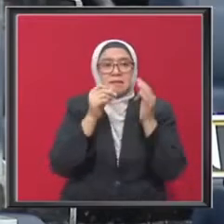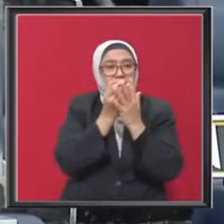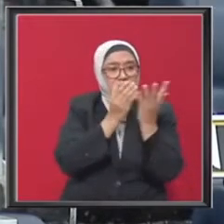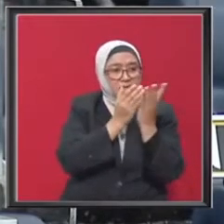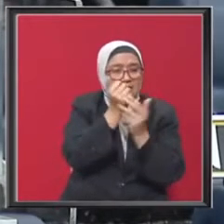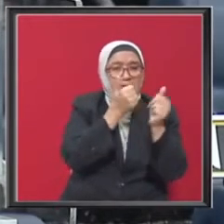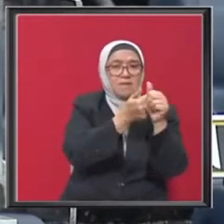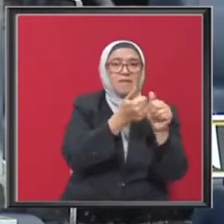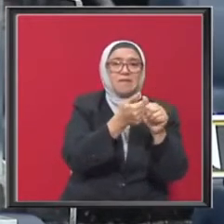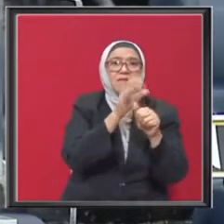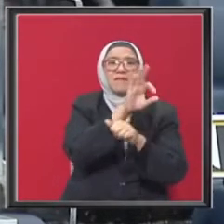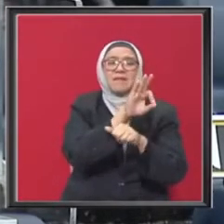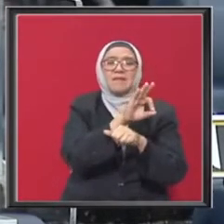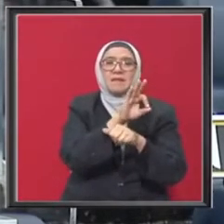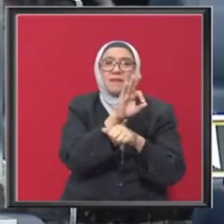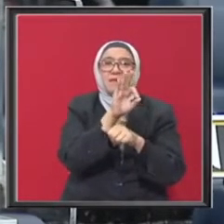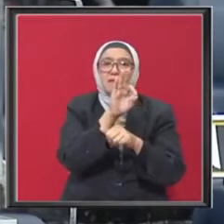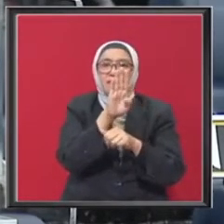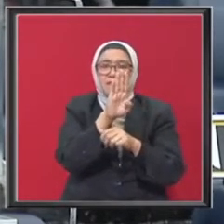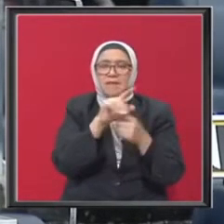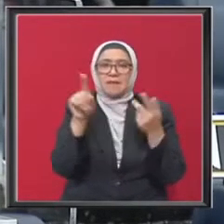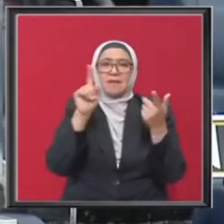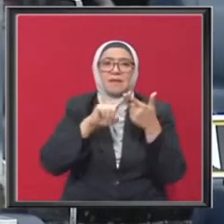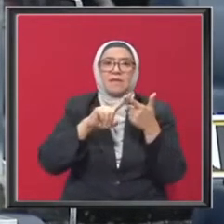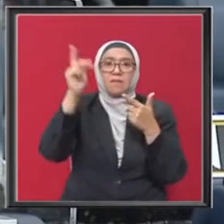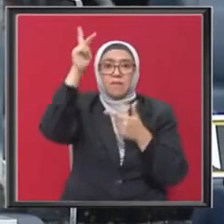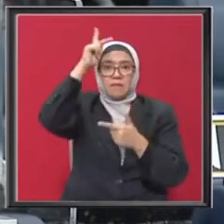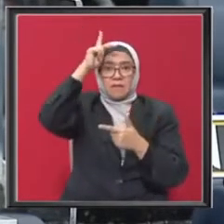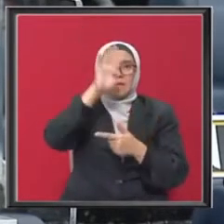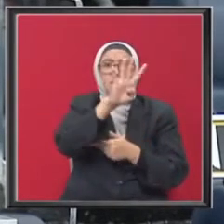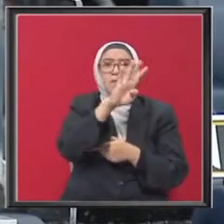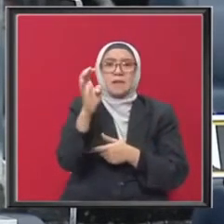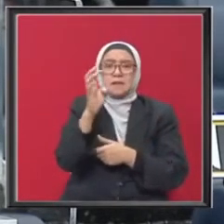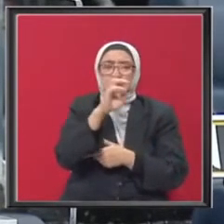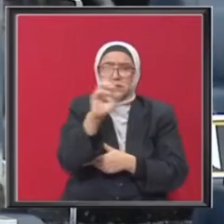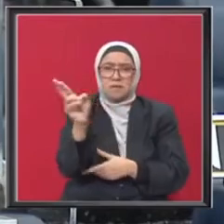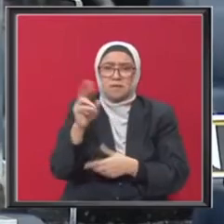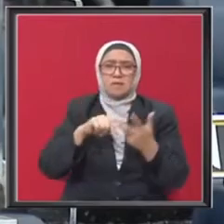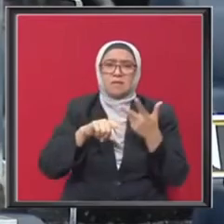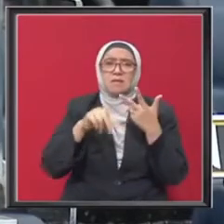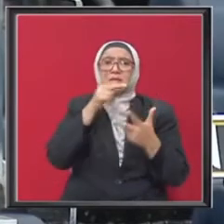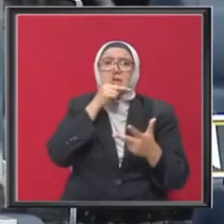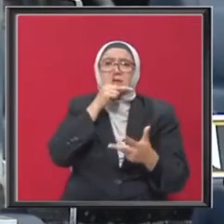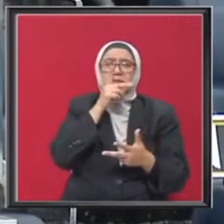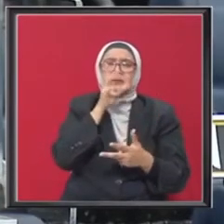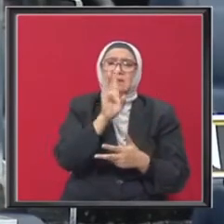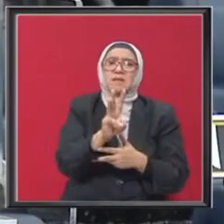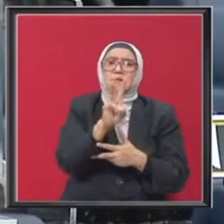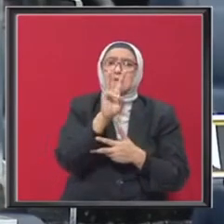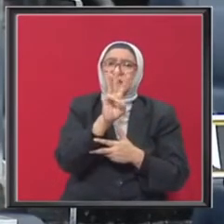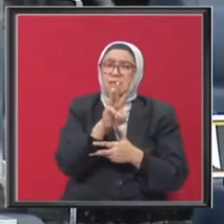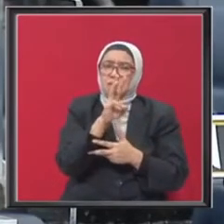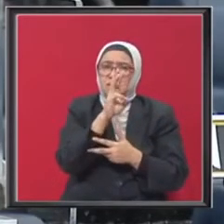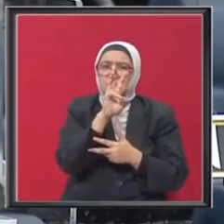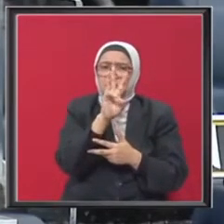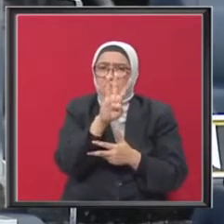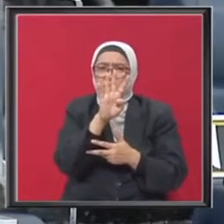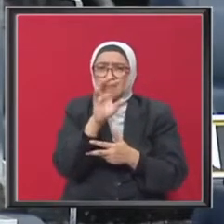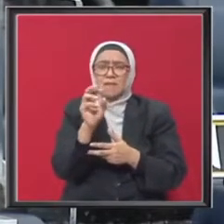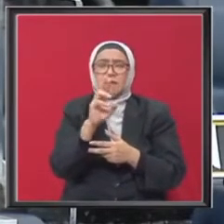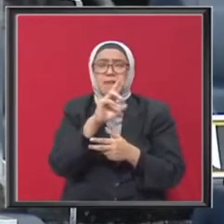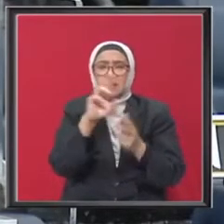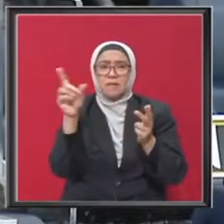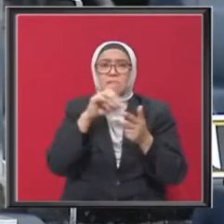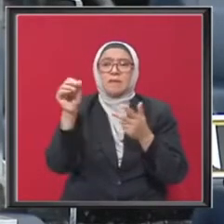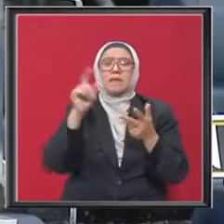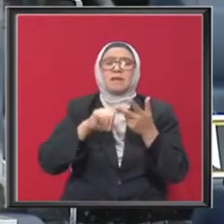sosial media lantas sendiri 400.000 Kedah 640000 dan tentu sekali lagi di tiang kalau